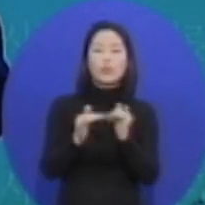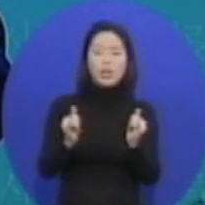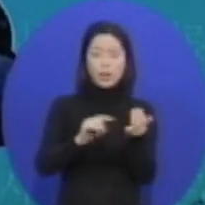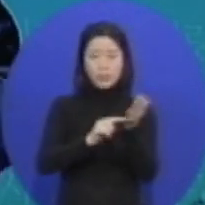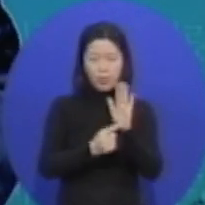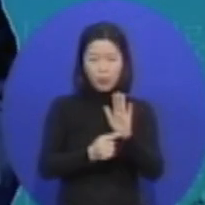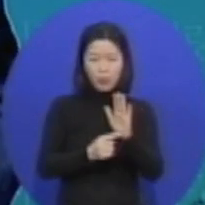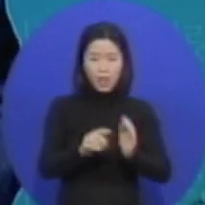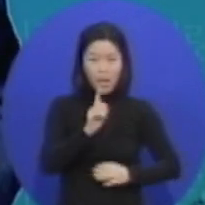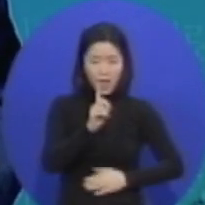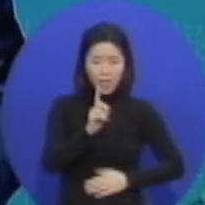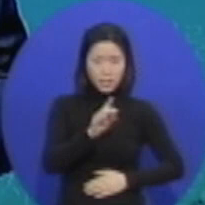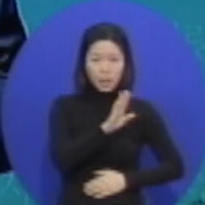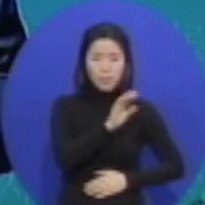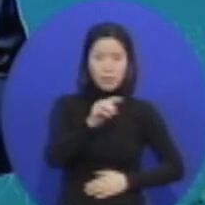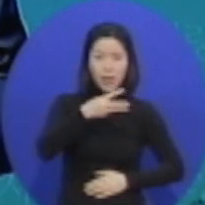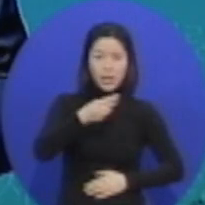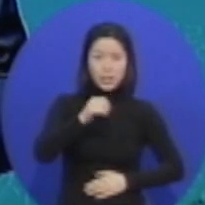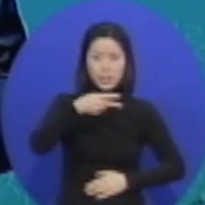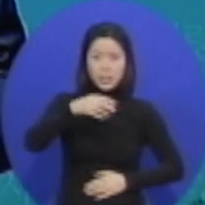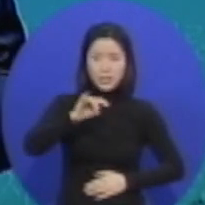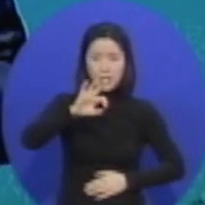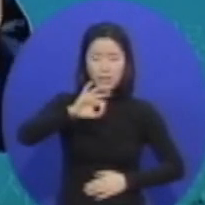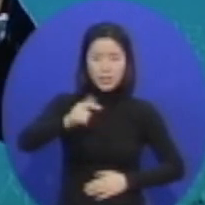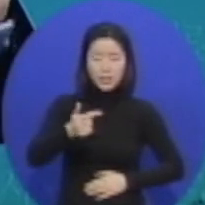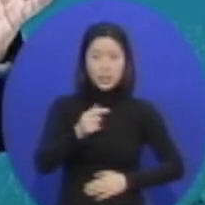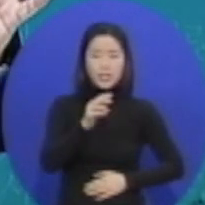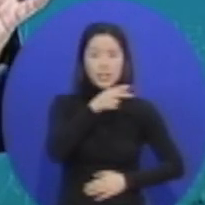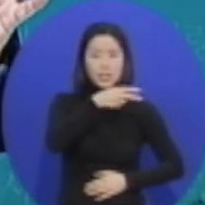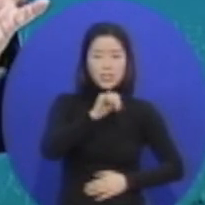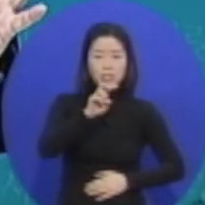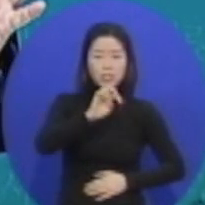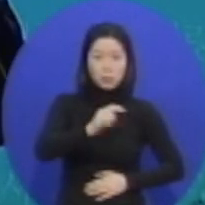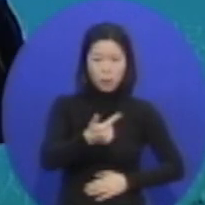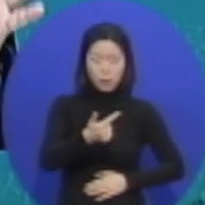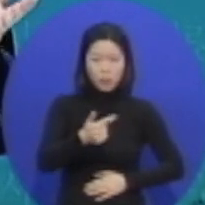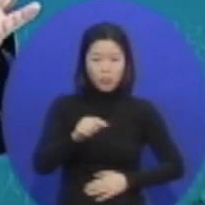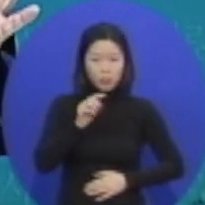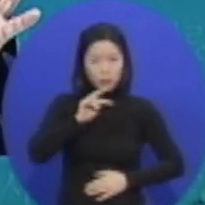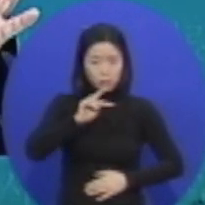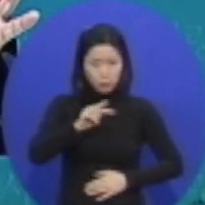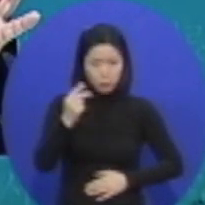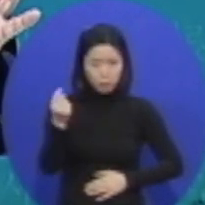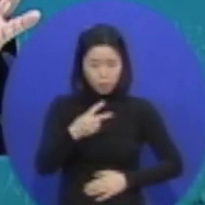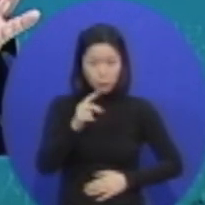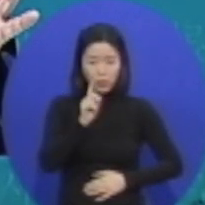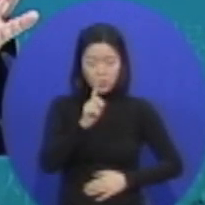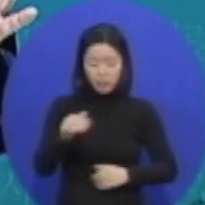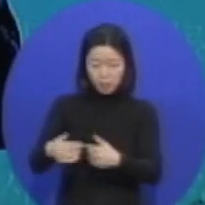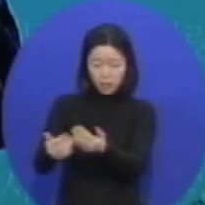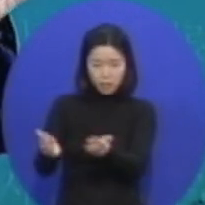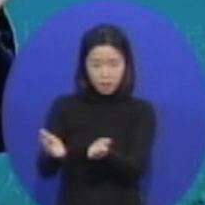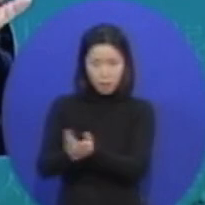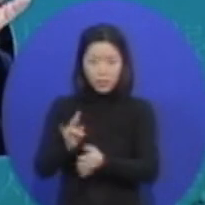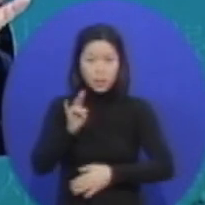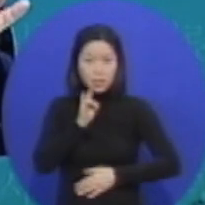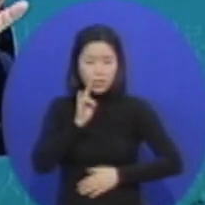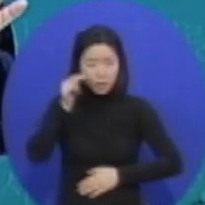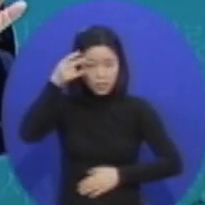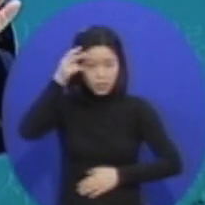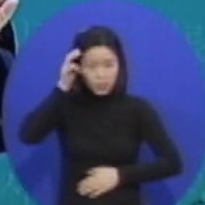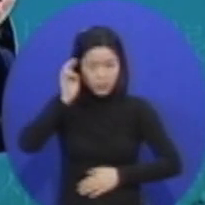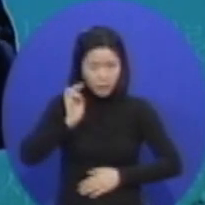발이 3인 시몬과 또 한 사람은 그 마을의 창녀 간음한